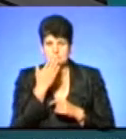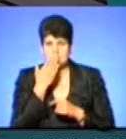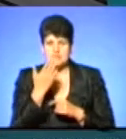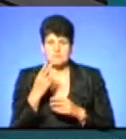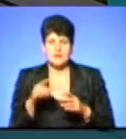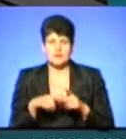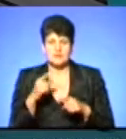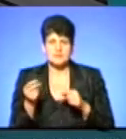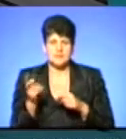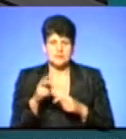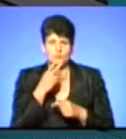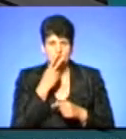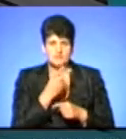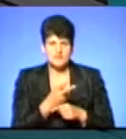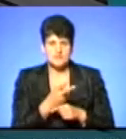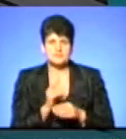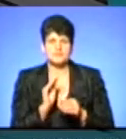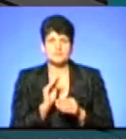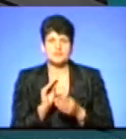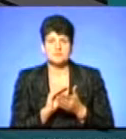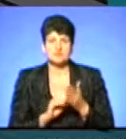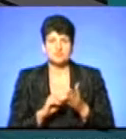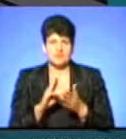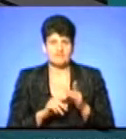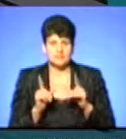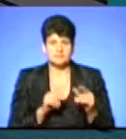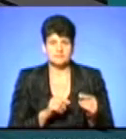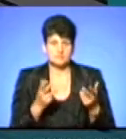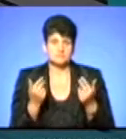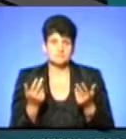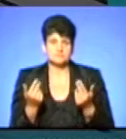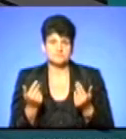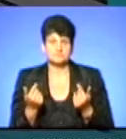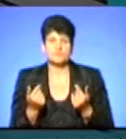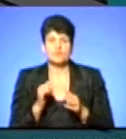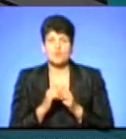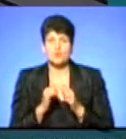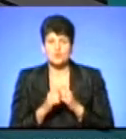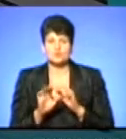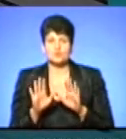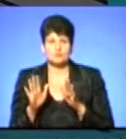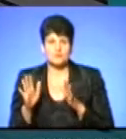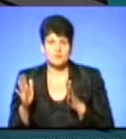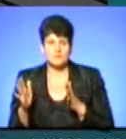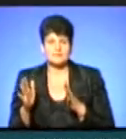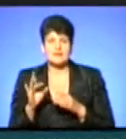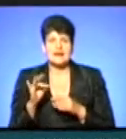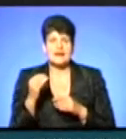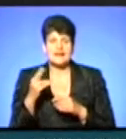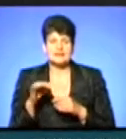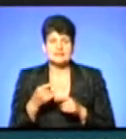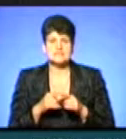листя, приїдьте, подивіться, накладіть штраф, ви виїжджаєте, так? Звичайно, в кожному випадку, незалежно, рейди це ми